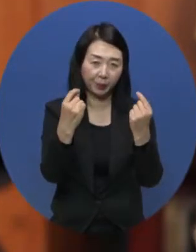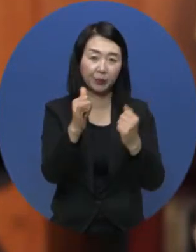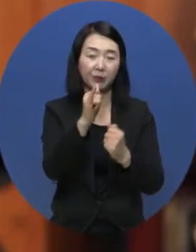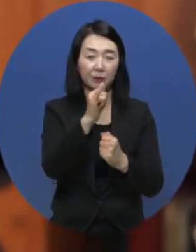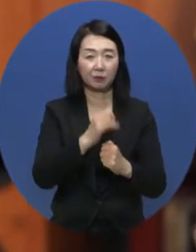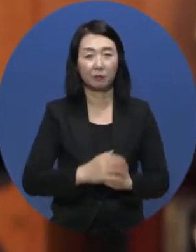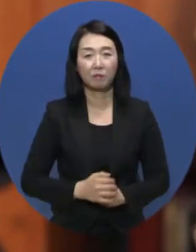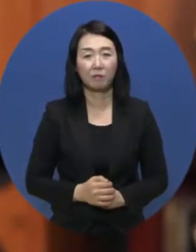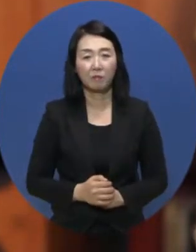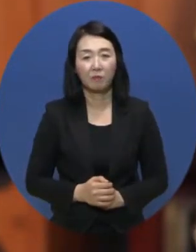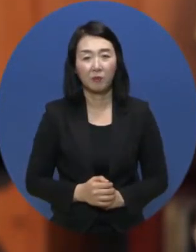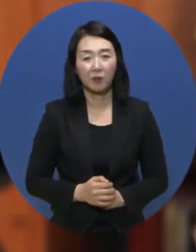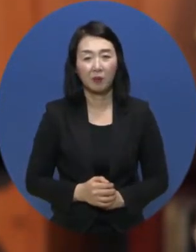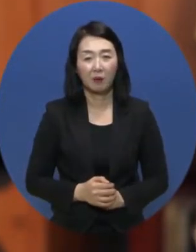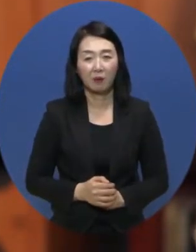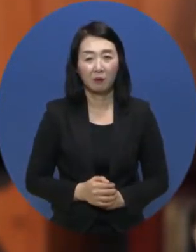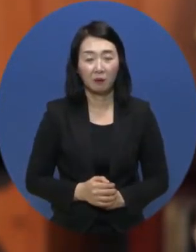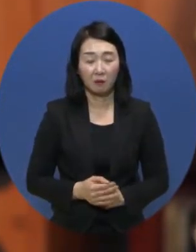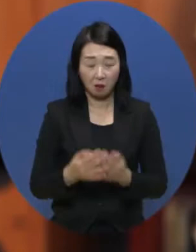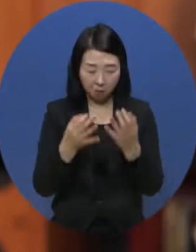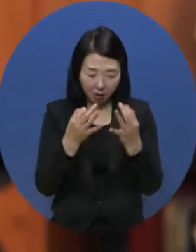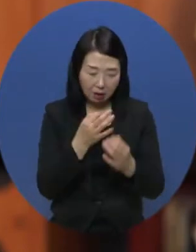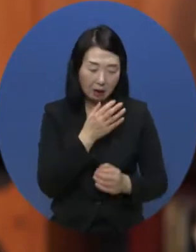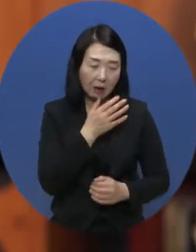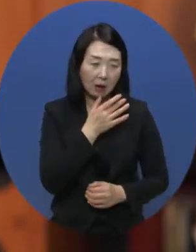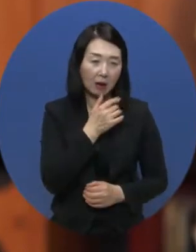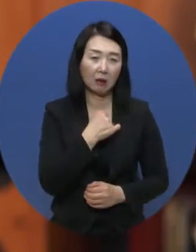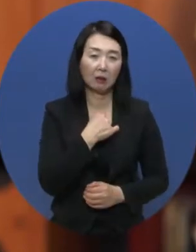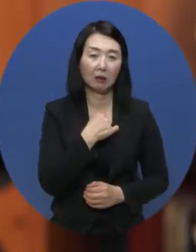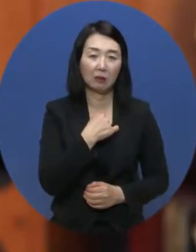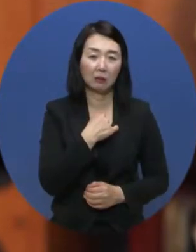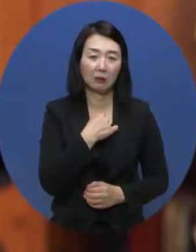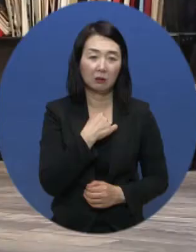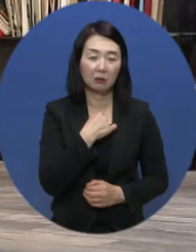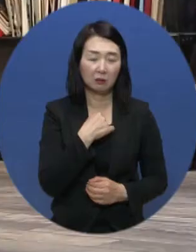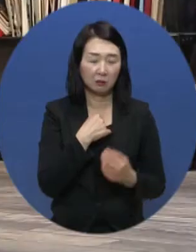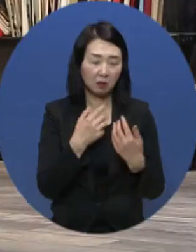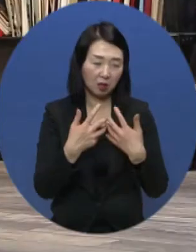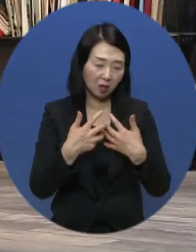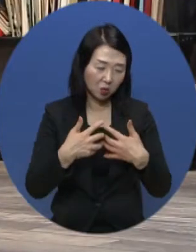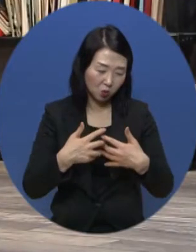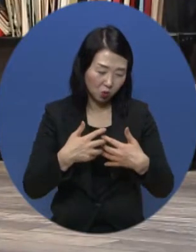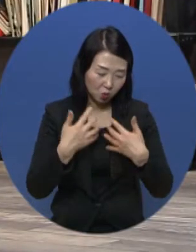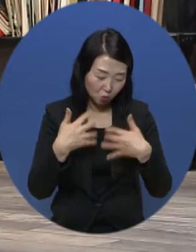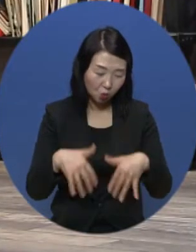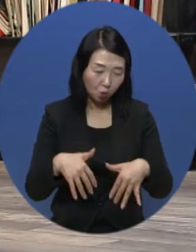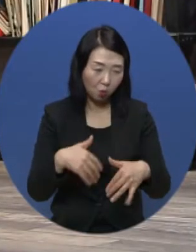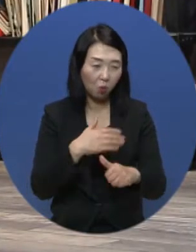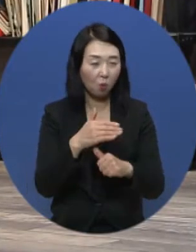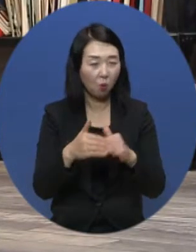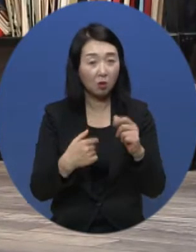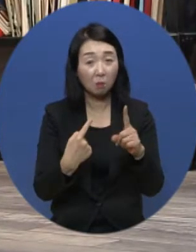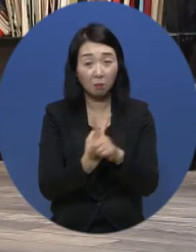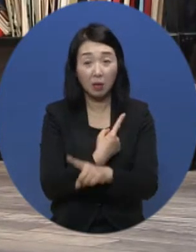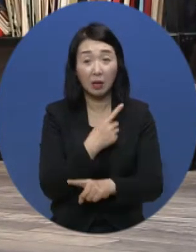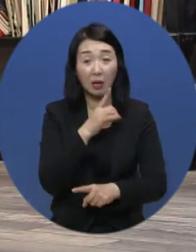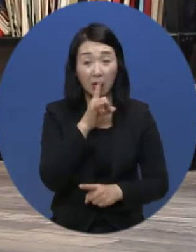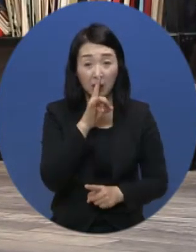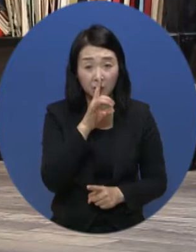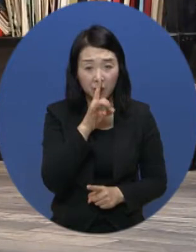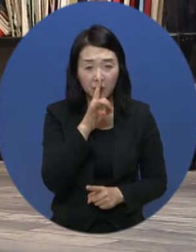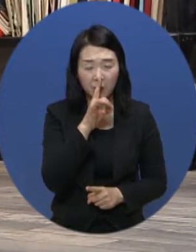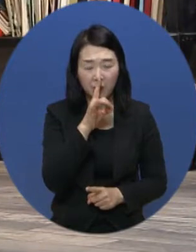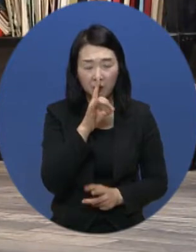그냥 주어진 조건과 환경에서 그것이 변할 수 없다는 걸 느꼈고요. 그러면 그냥 내 생활에서 적응할 수